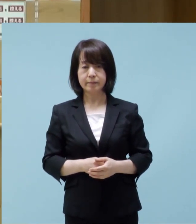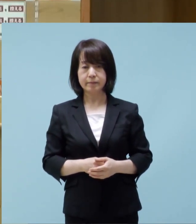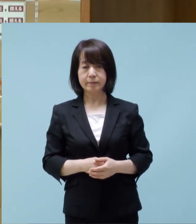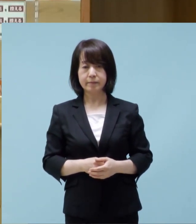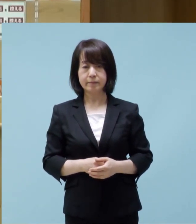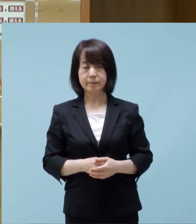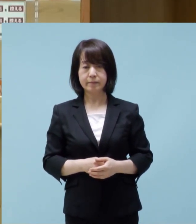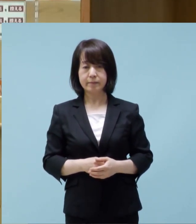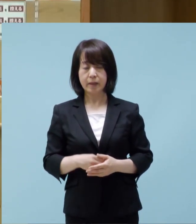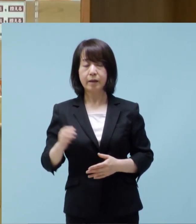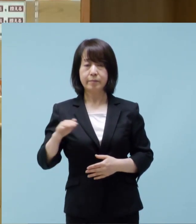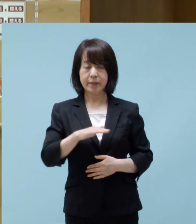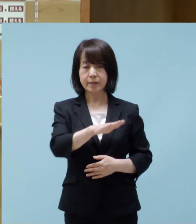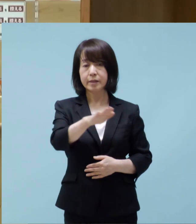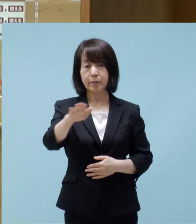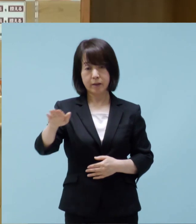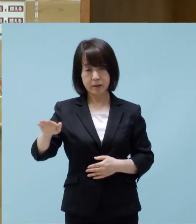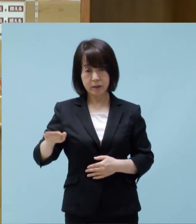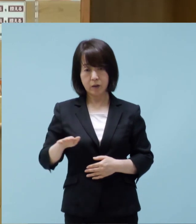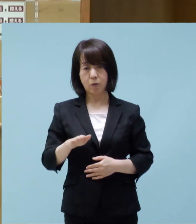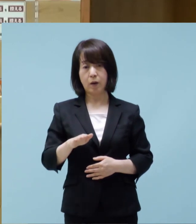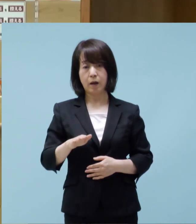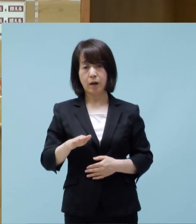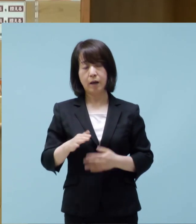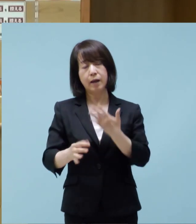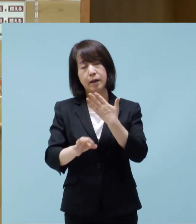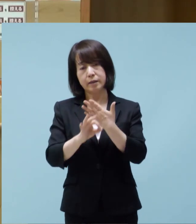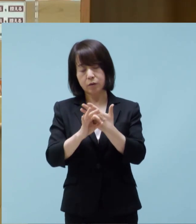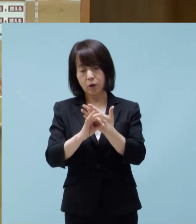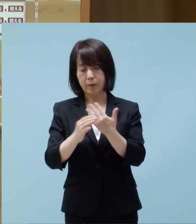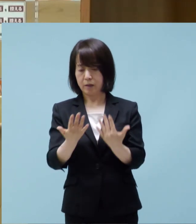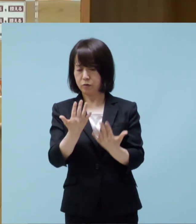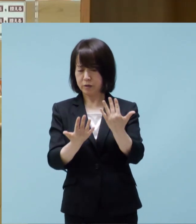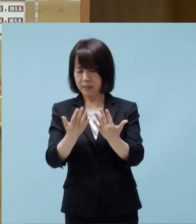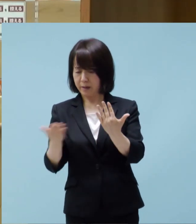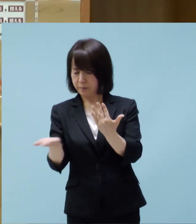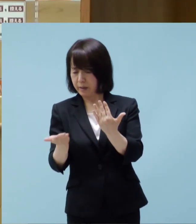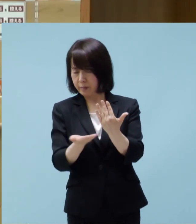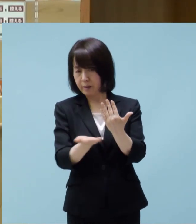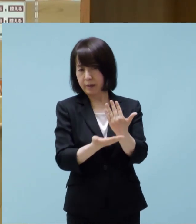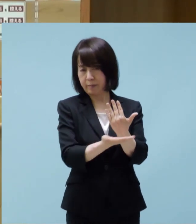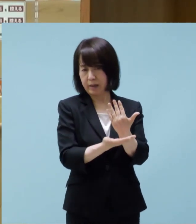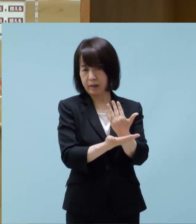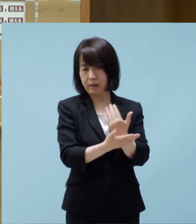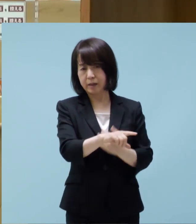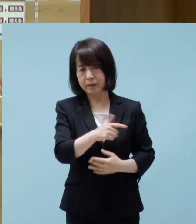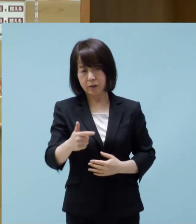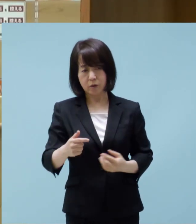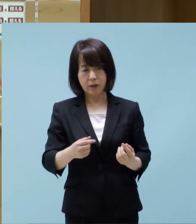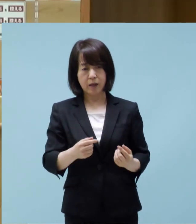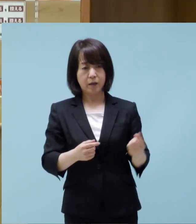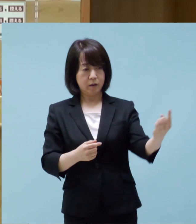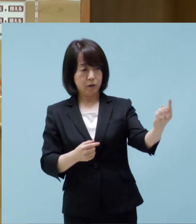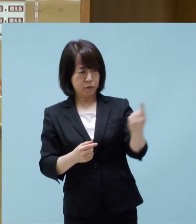皆様にはですね、下草刈りによる移動経路、そういったものを遮断をするということであったり、